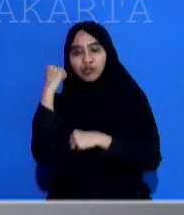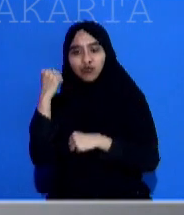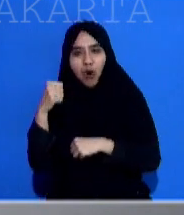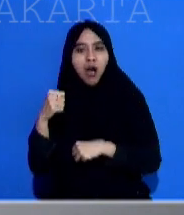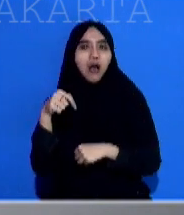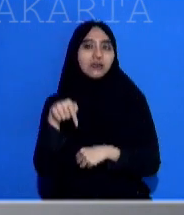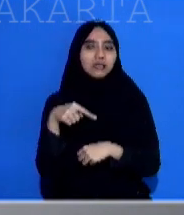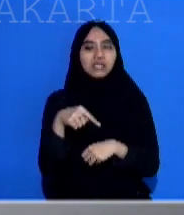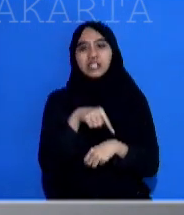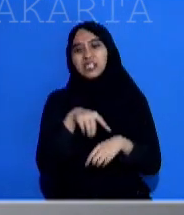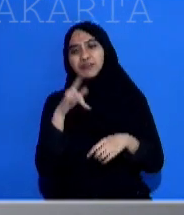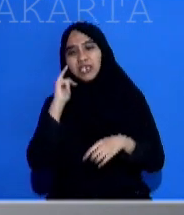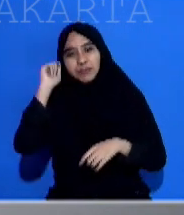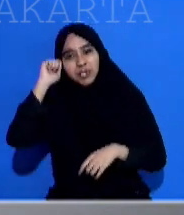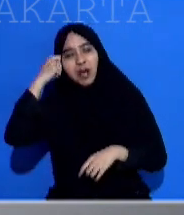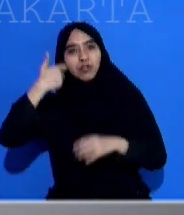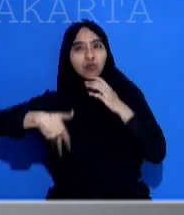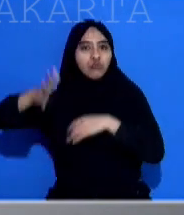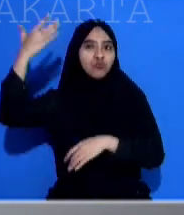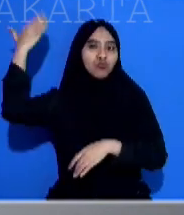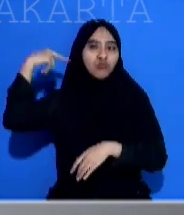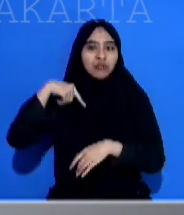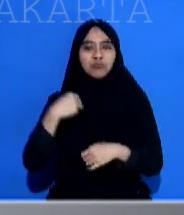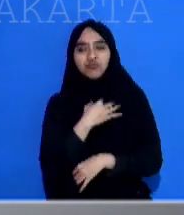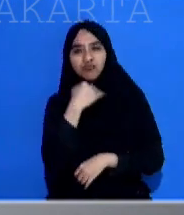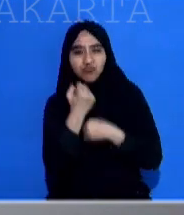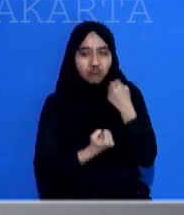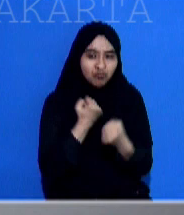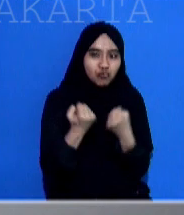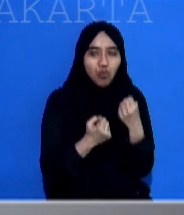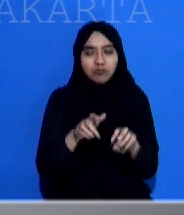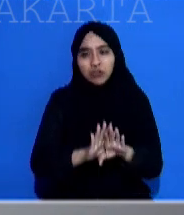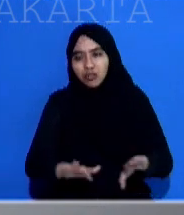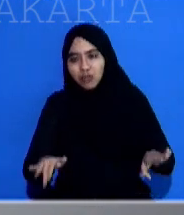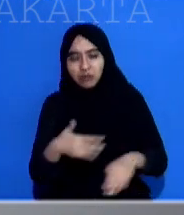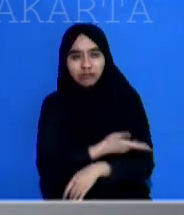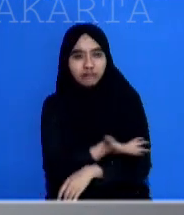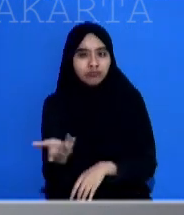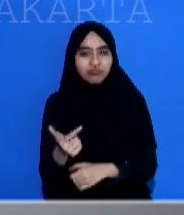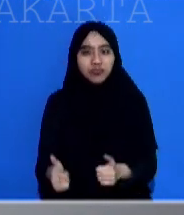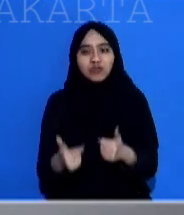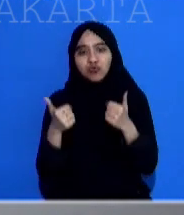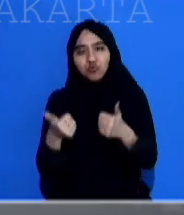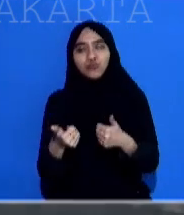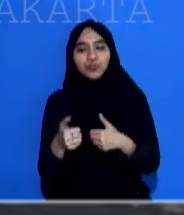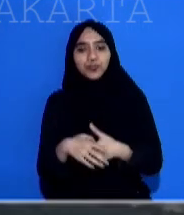sejarah ini mampu memberikan inspirasi semangat juang para pahlawan bagi para pelajar dalam menjalani